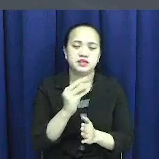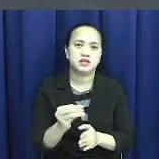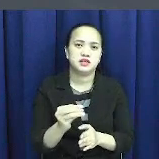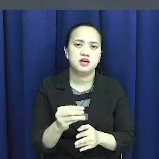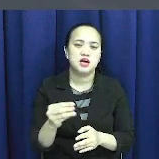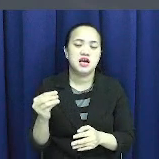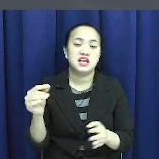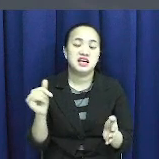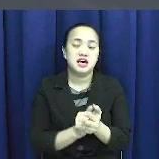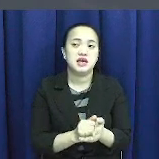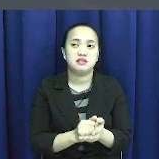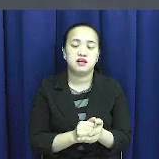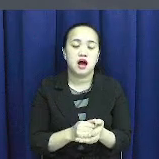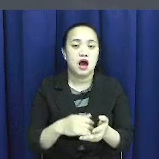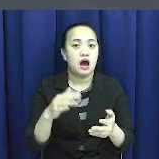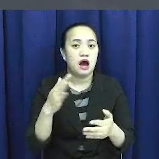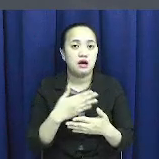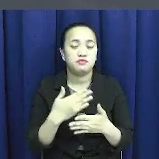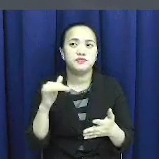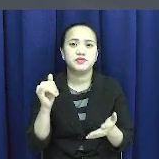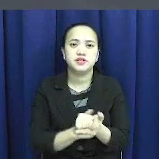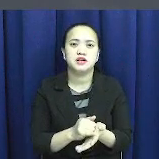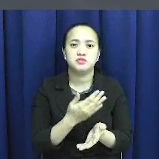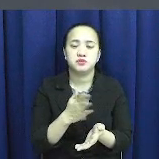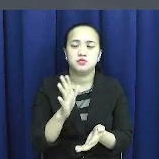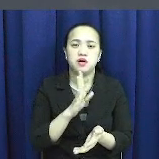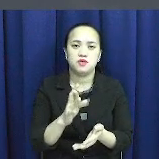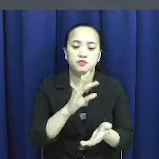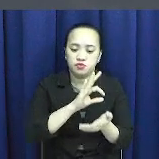are proclaimed, okay. No, hindi po ganyan, mga kapatid.